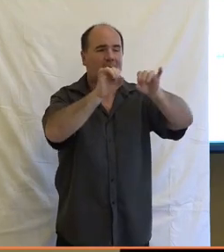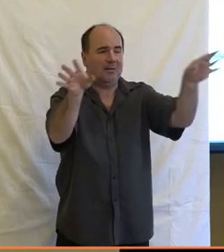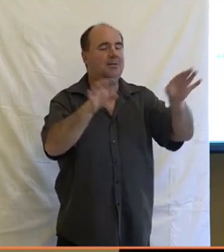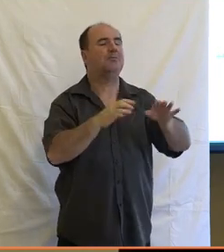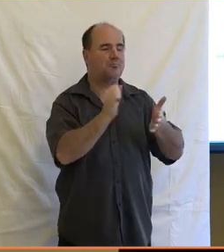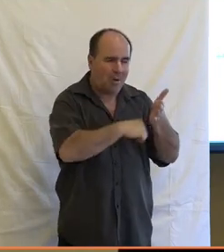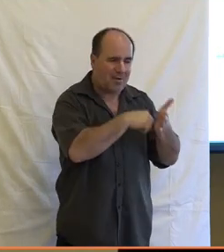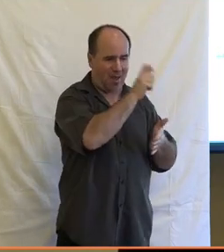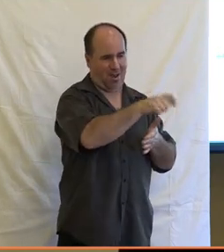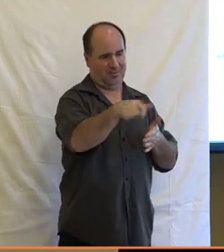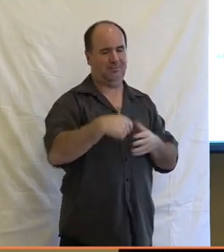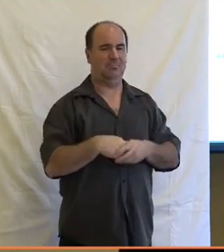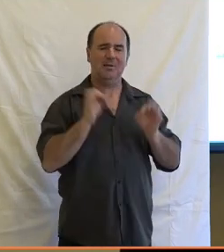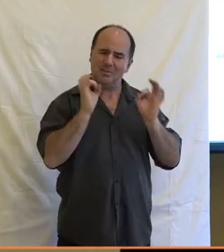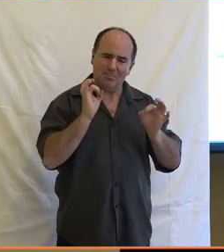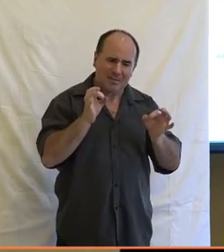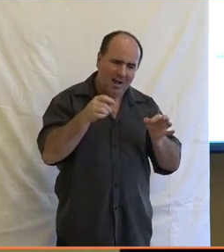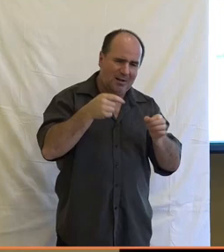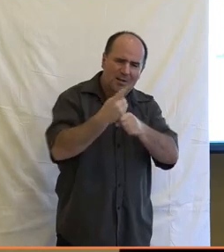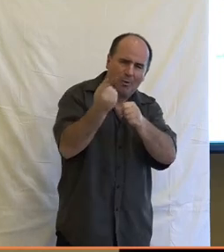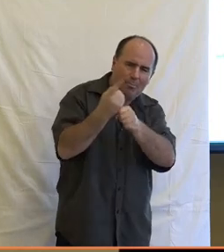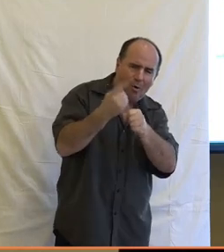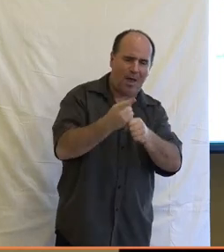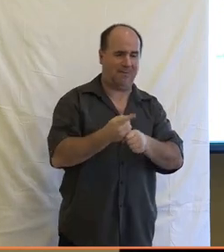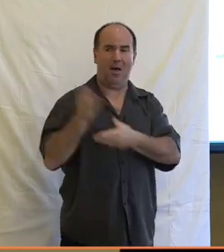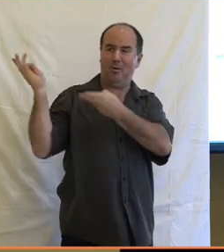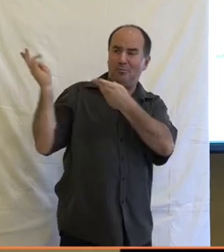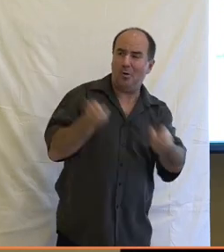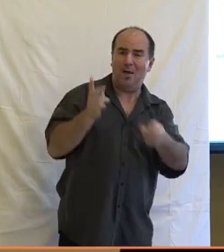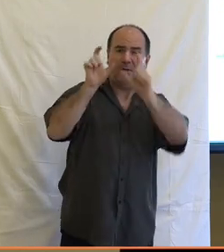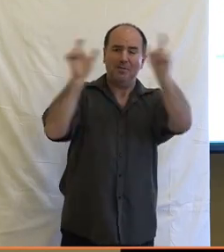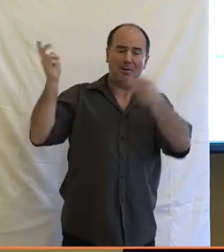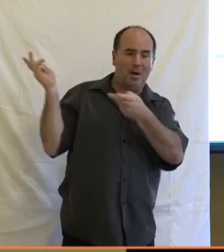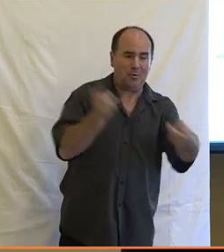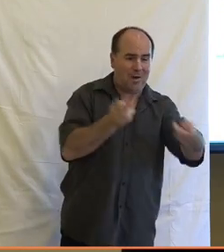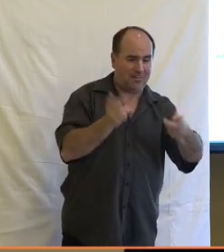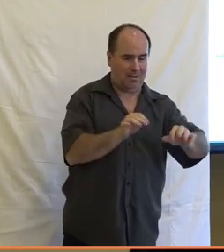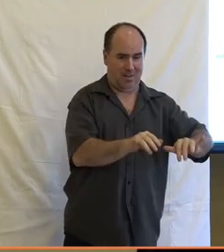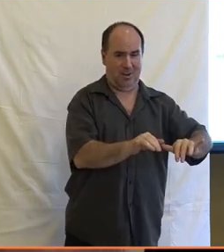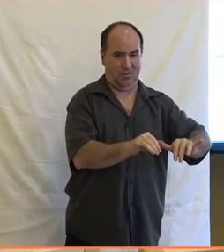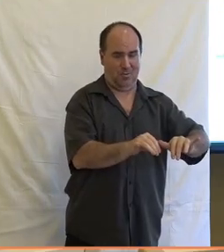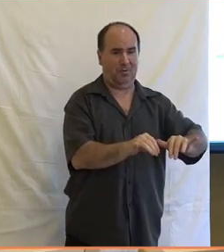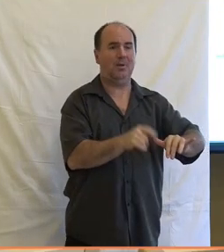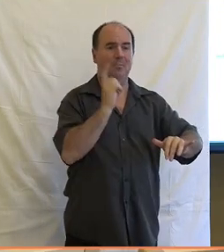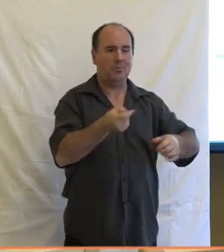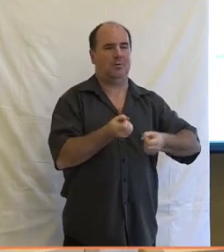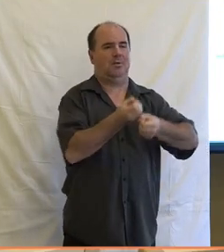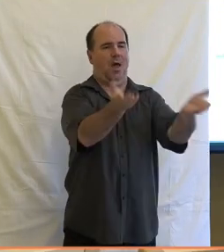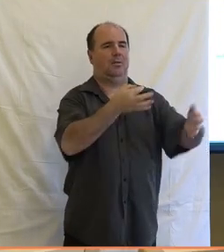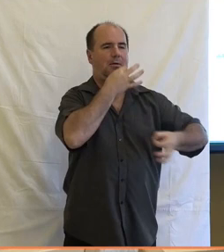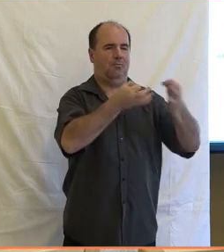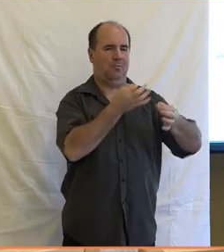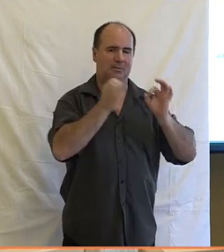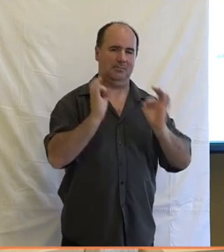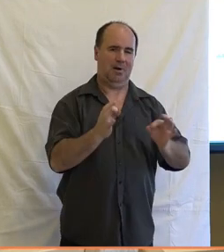to třeba dodavatelé těch pomůcek, aby opravdu hráli čistou hru. Možná k tomu ještě řeknu